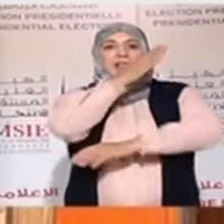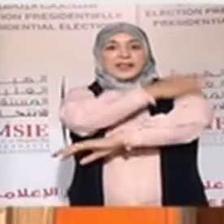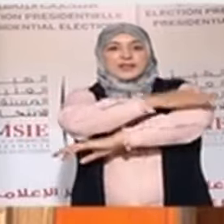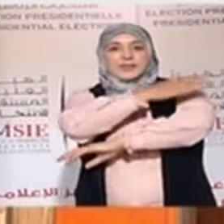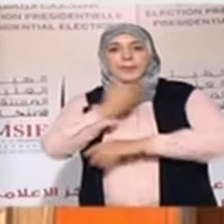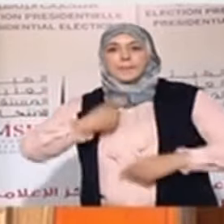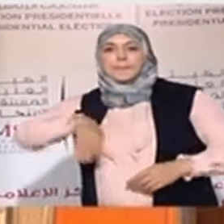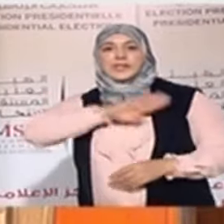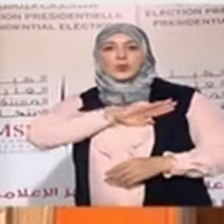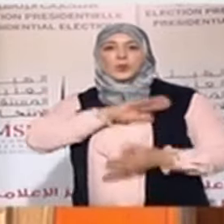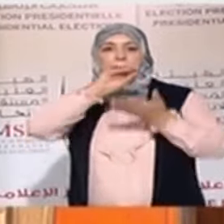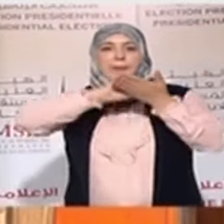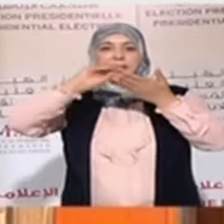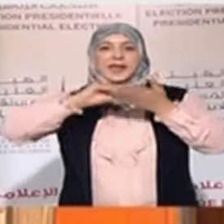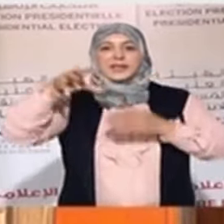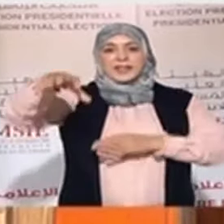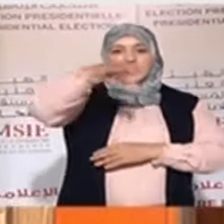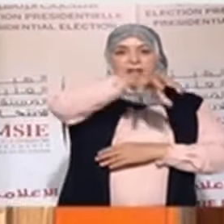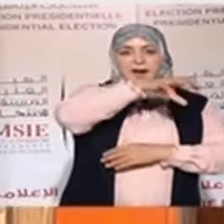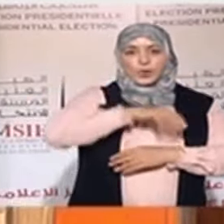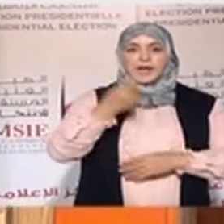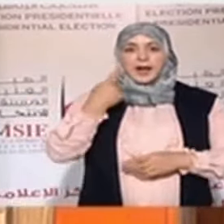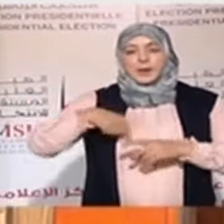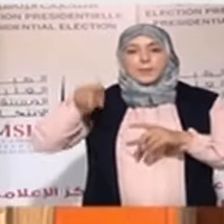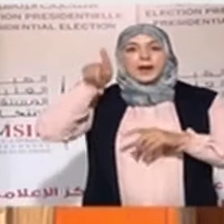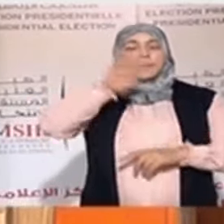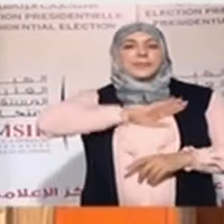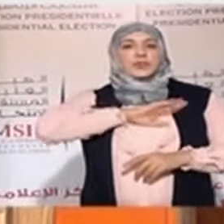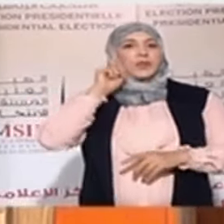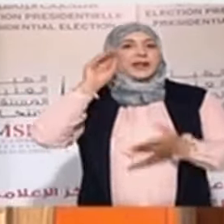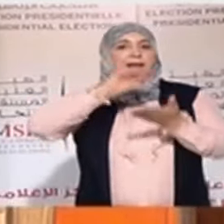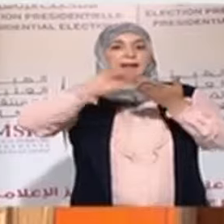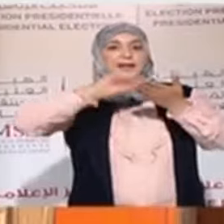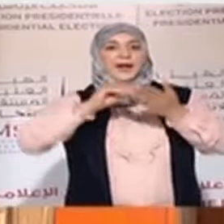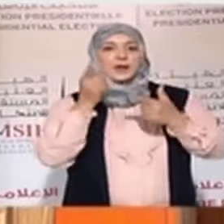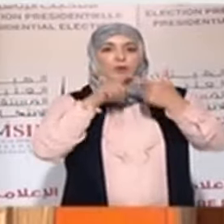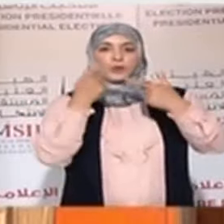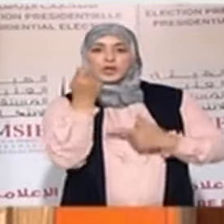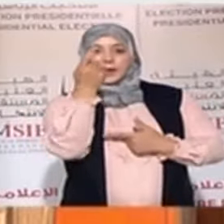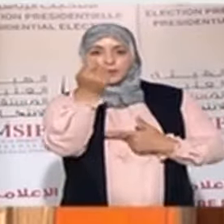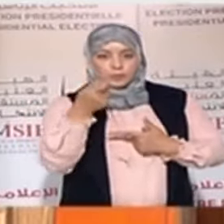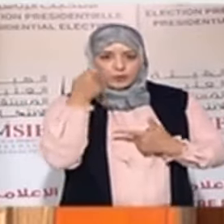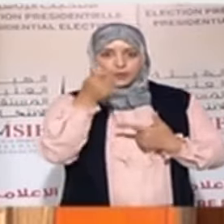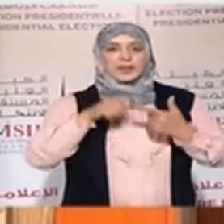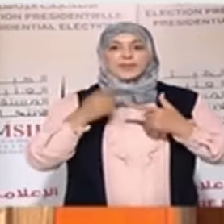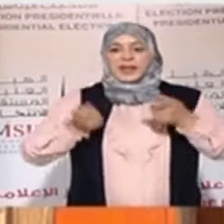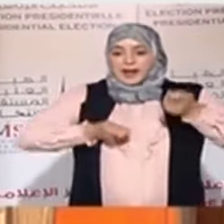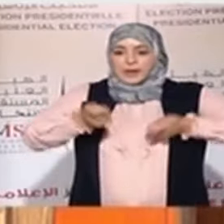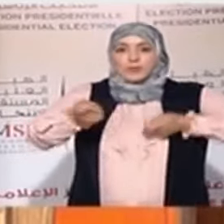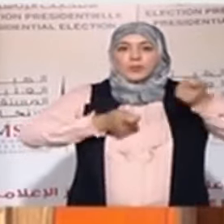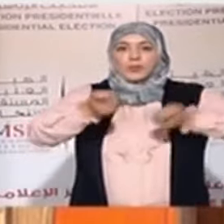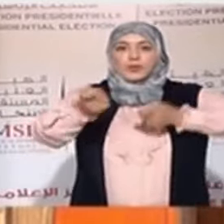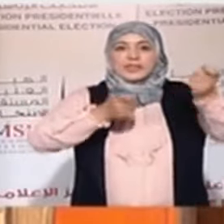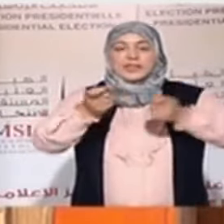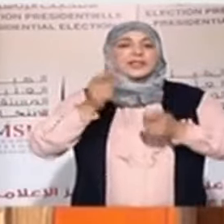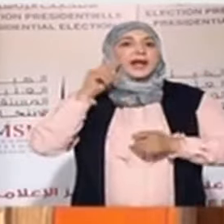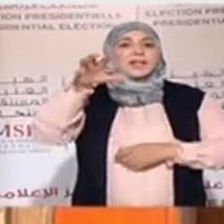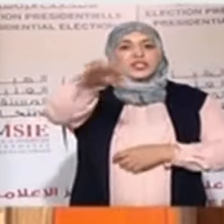الإشراف بالإدارات الجهوية، المكلفين بالشؤون الإدارية والمالية، المديرين الجهويين